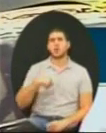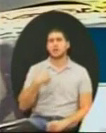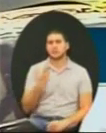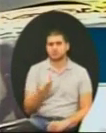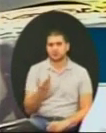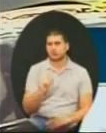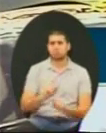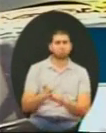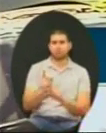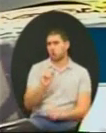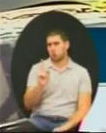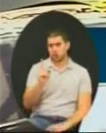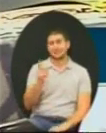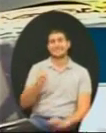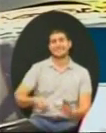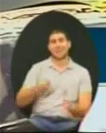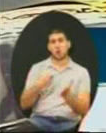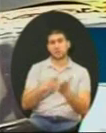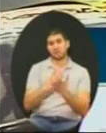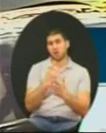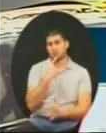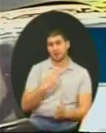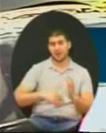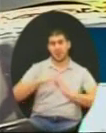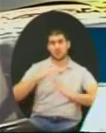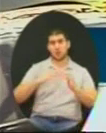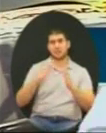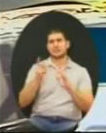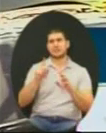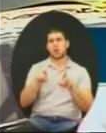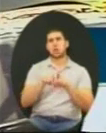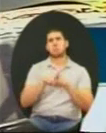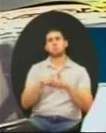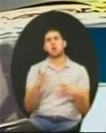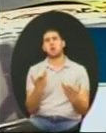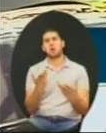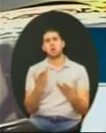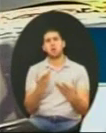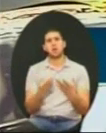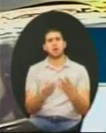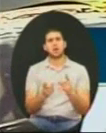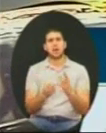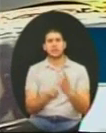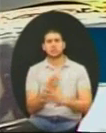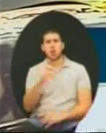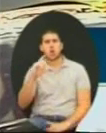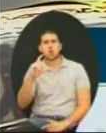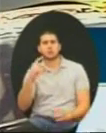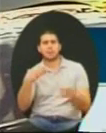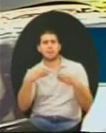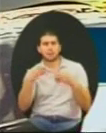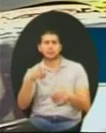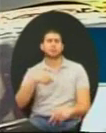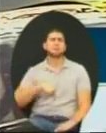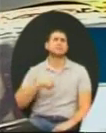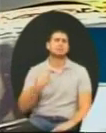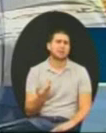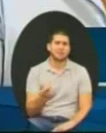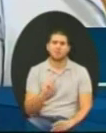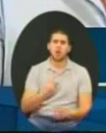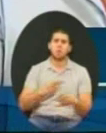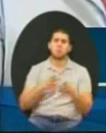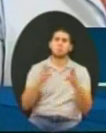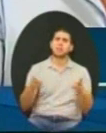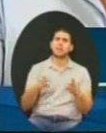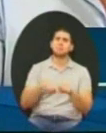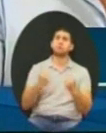זה לא קורה ביום אחד. ושר האוצר גם אמר, לבנות דירה זה לא כמו לייצר כוס פלסטיק. זה דבר שלוקח זמן, ולא פותרים משבר